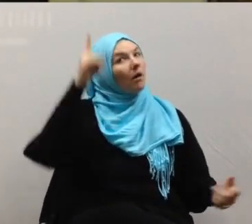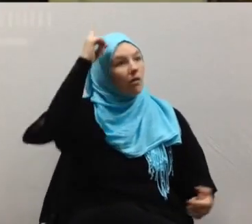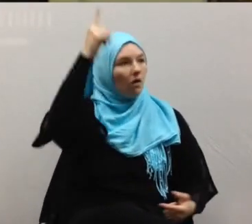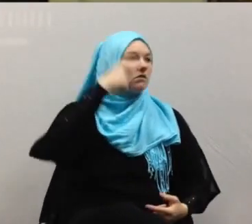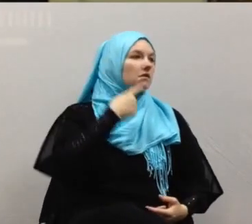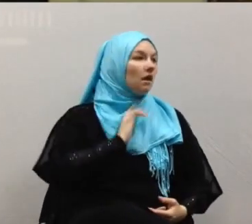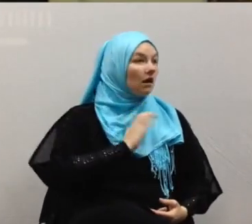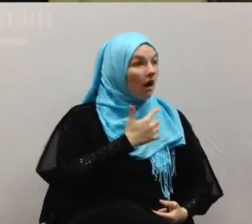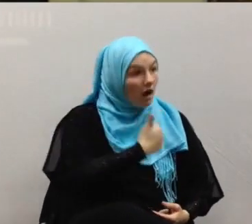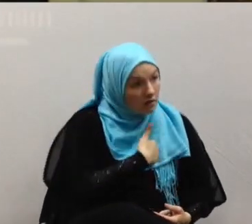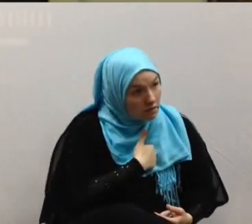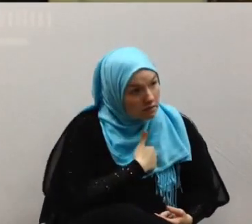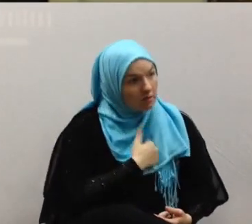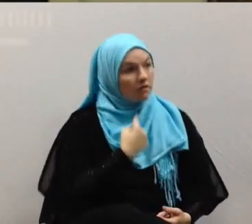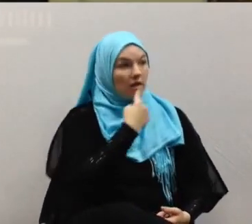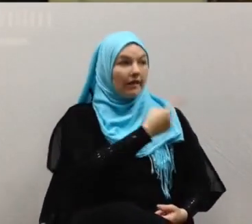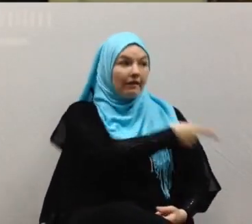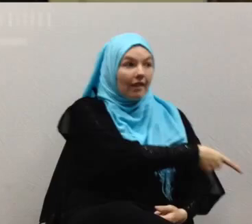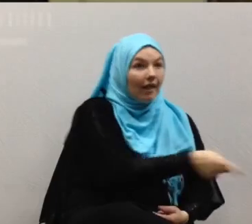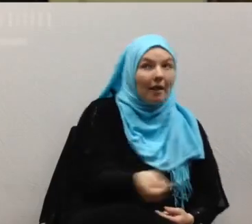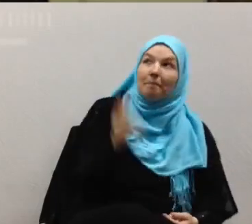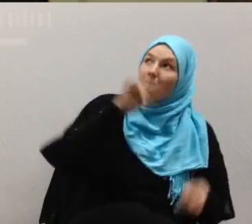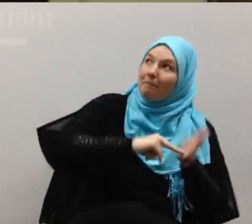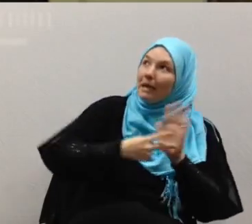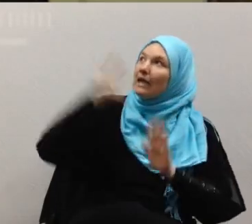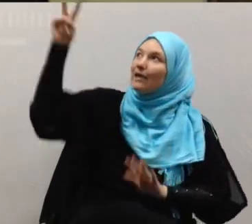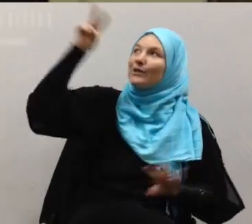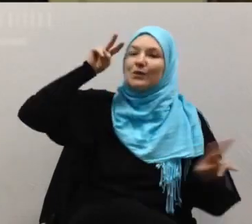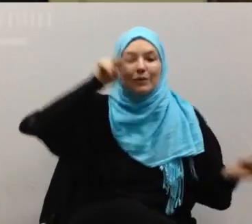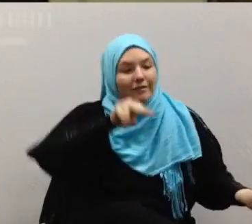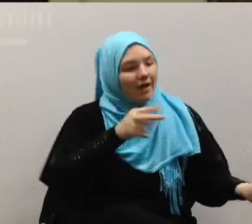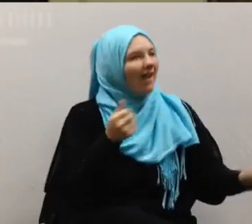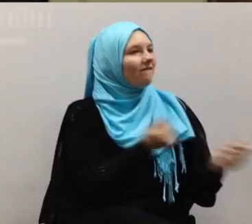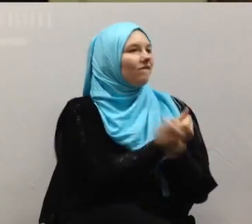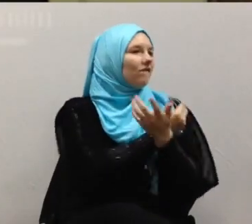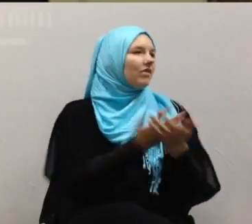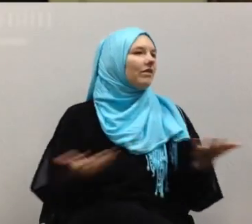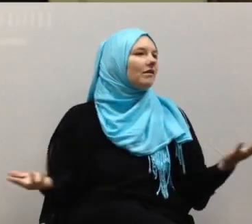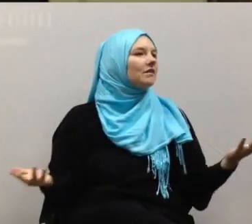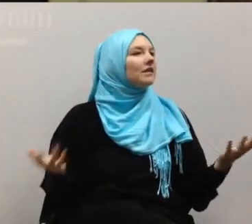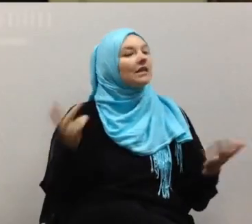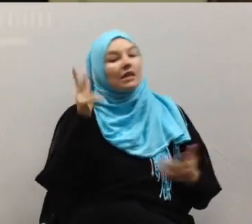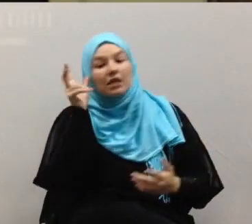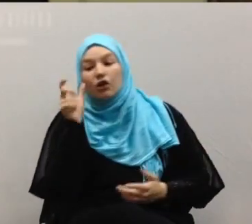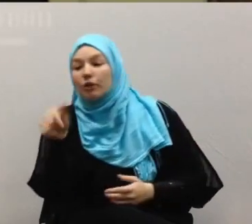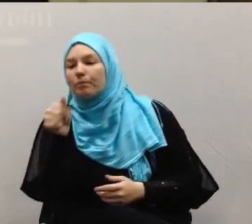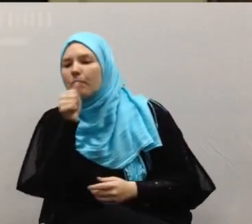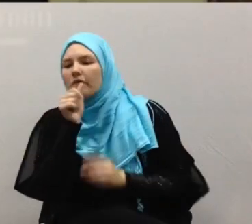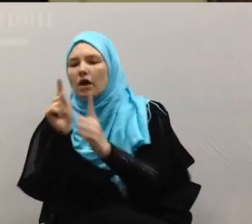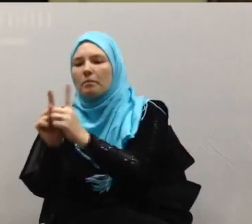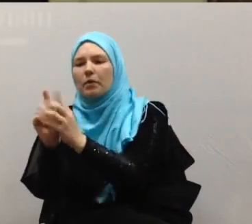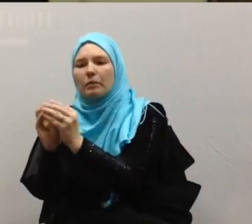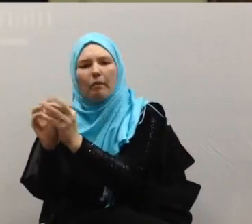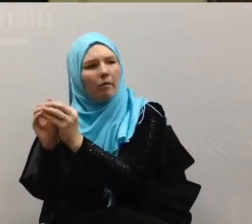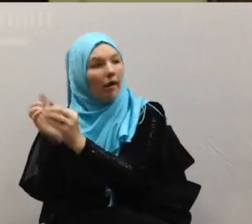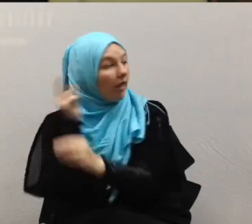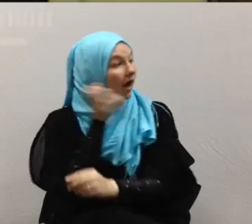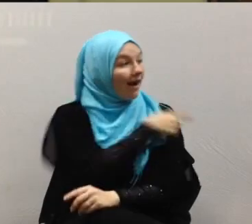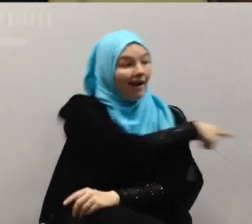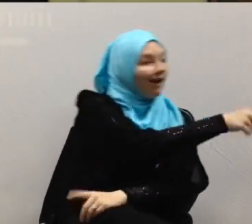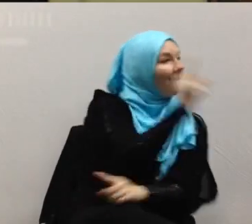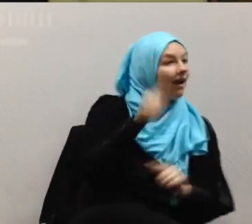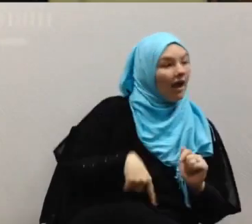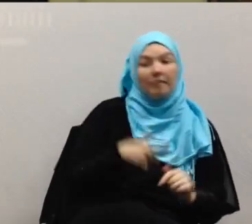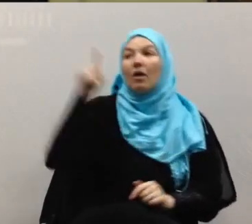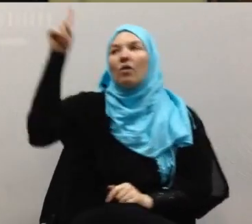knows everything. He hears their private discussions. وَاللَّهُ يَعْلَمُ سِرَّكُمْ وَنَجْوَاكُمْ